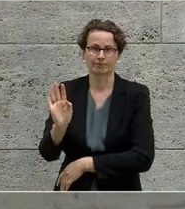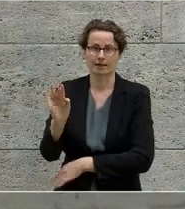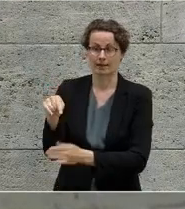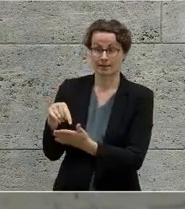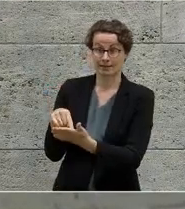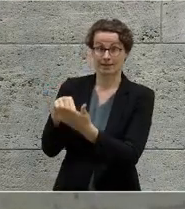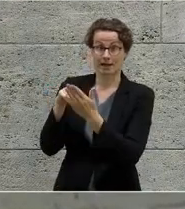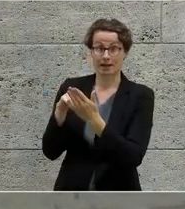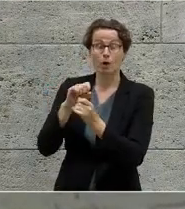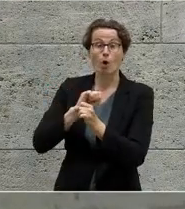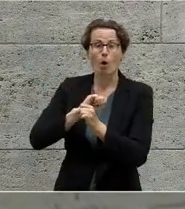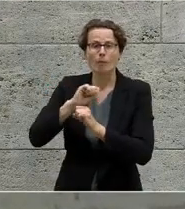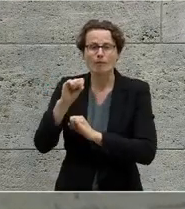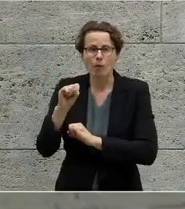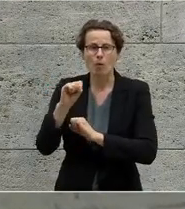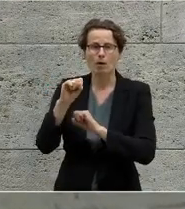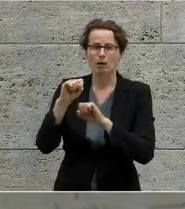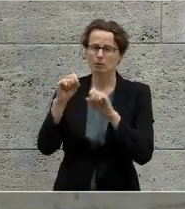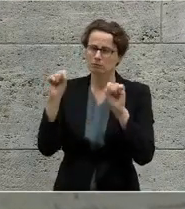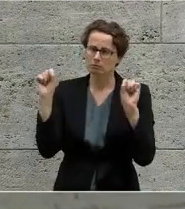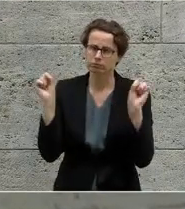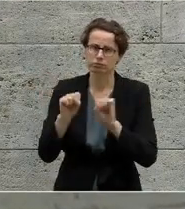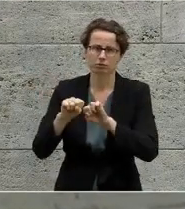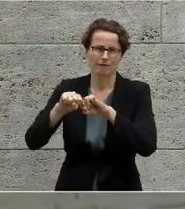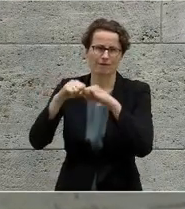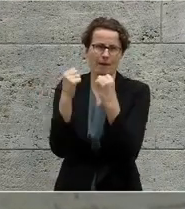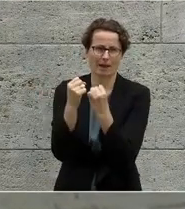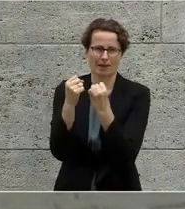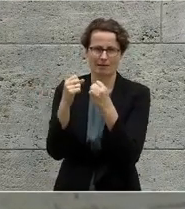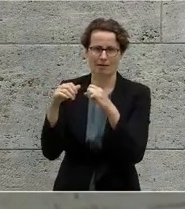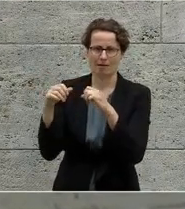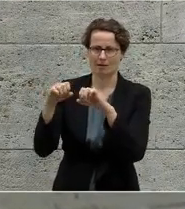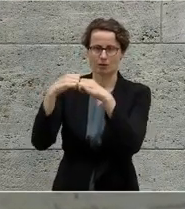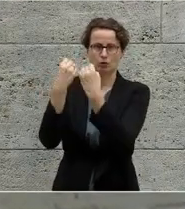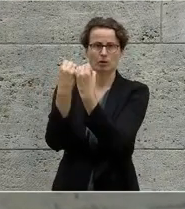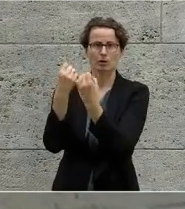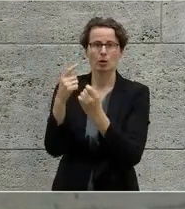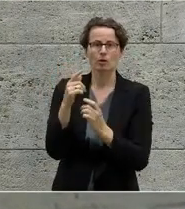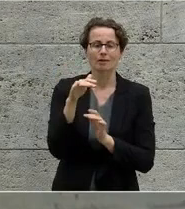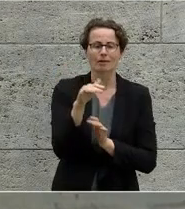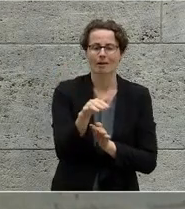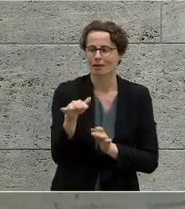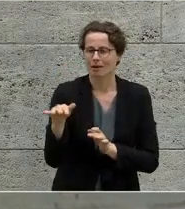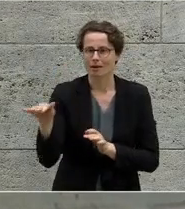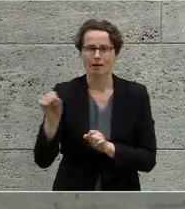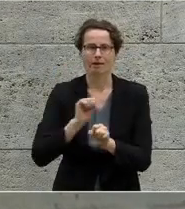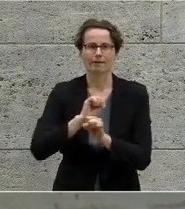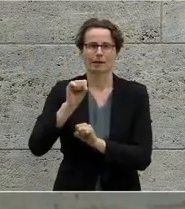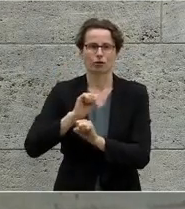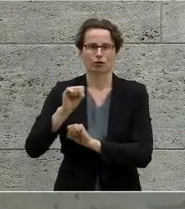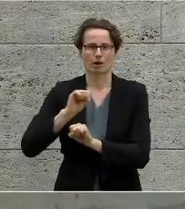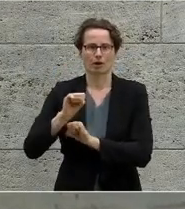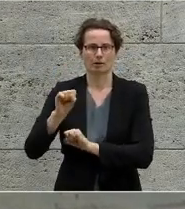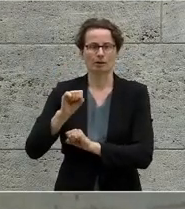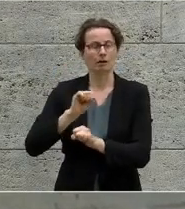in Zeiten größten Unrechts sichtbare Zeichen des Widerstandes gegen ein